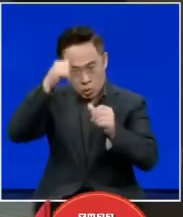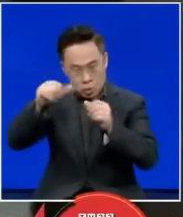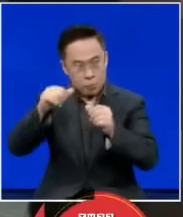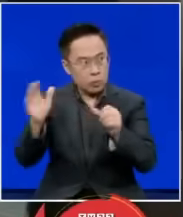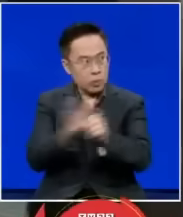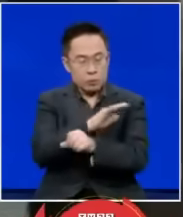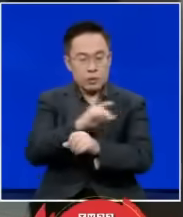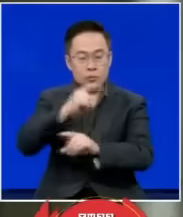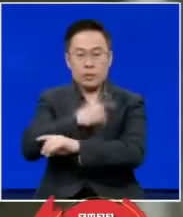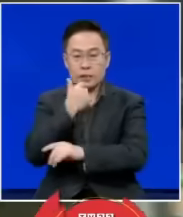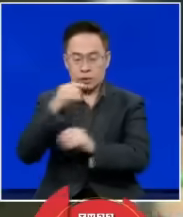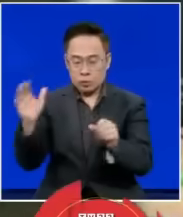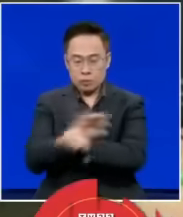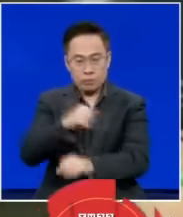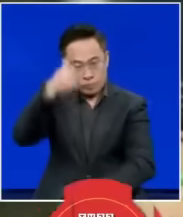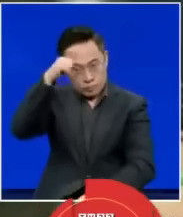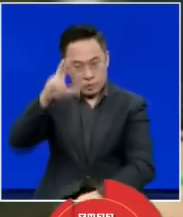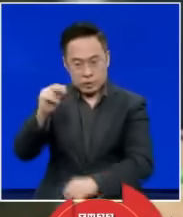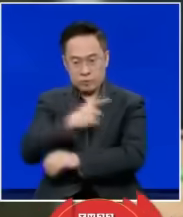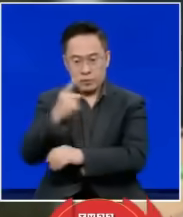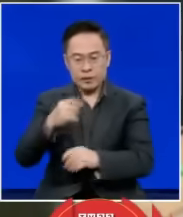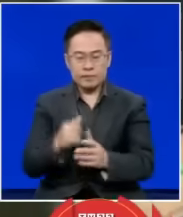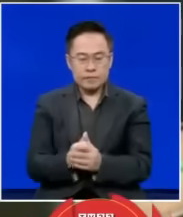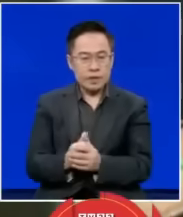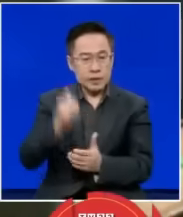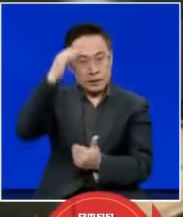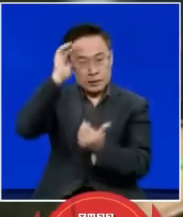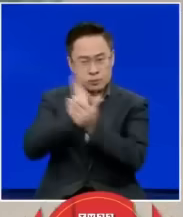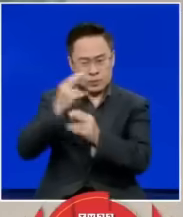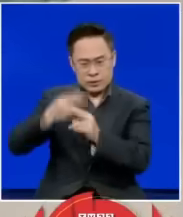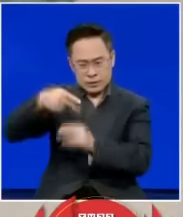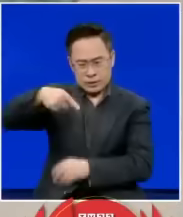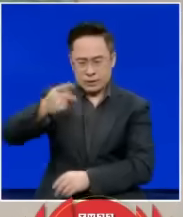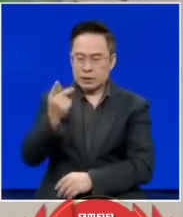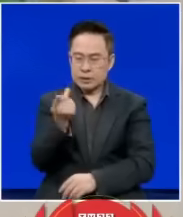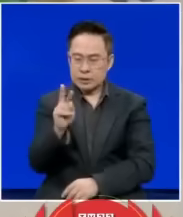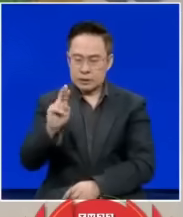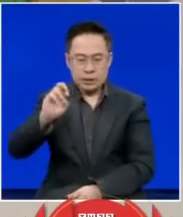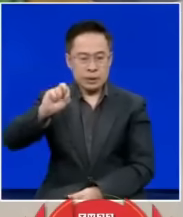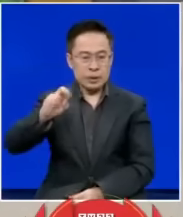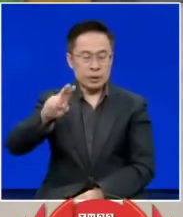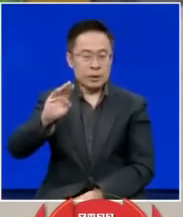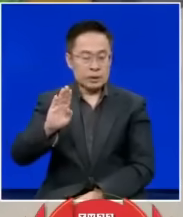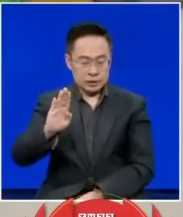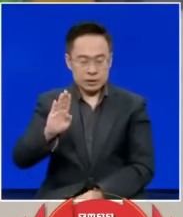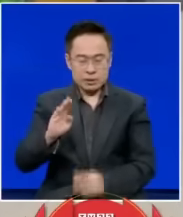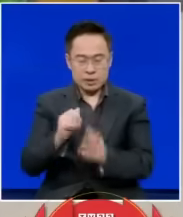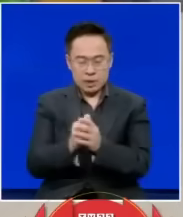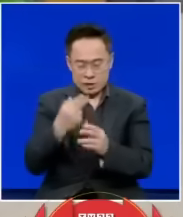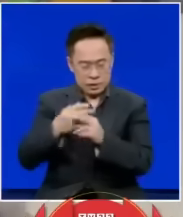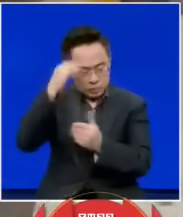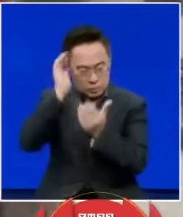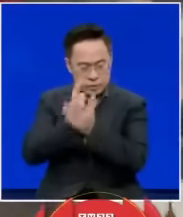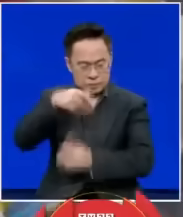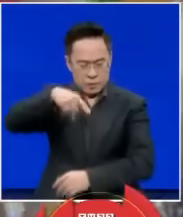21เมษายนพันตำรวจโทคริสตกเป็นหนึ่งในผู้ต้องหาในคดีร่วมกันฟอกเงินของเว็บพนัน BNK